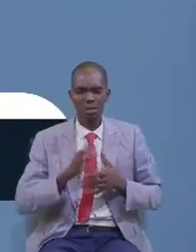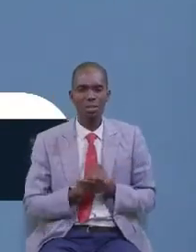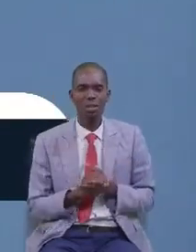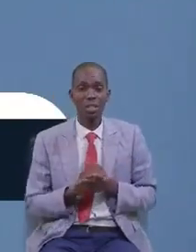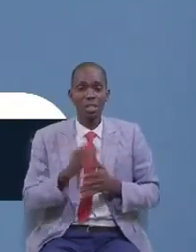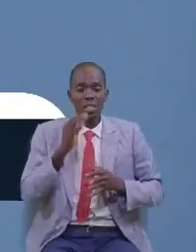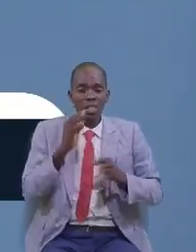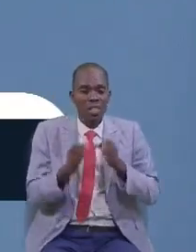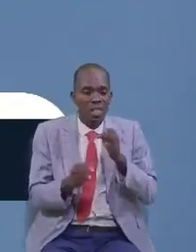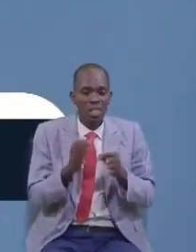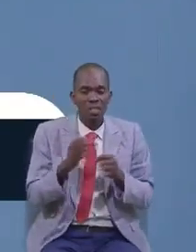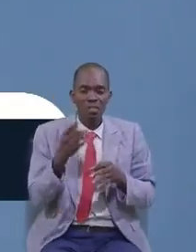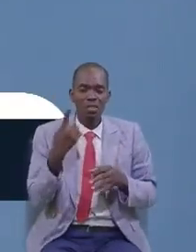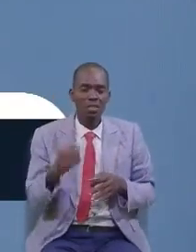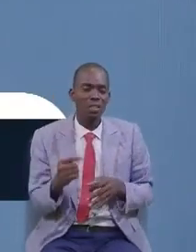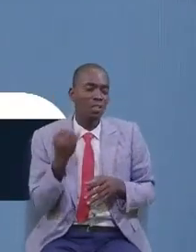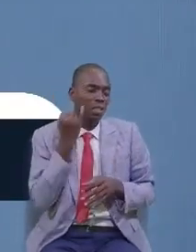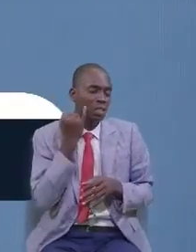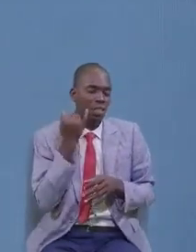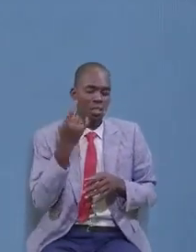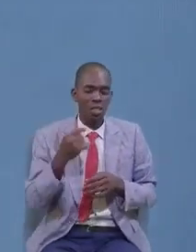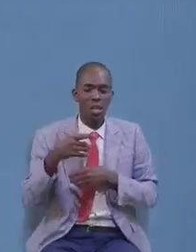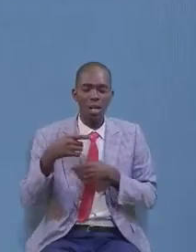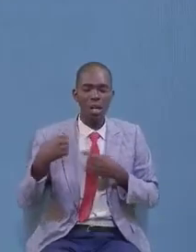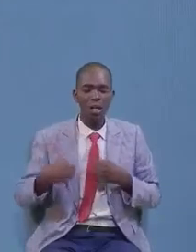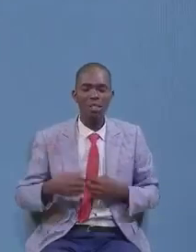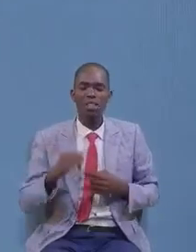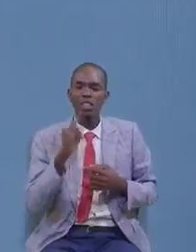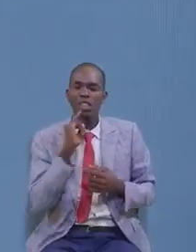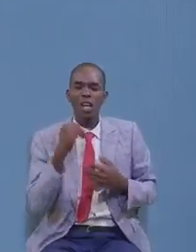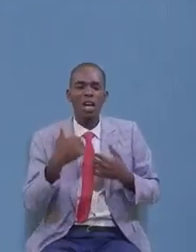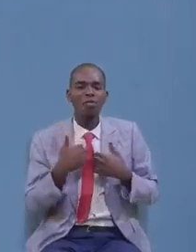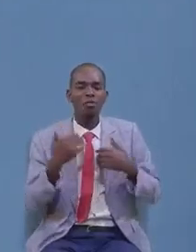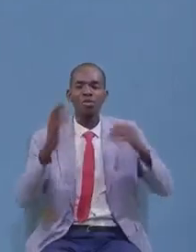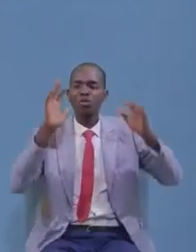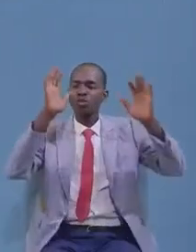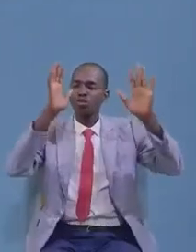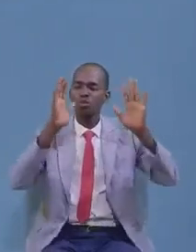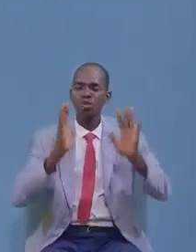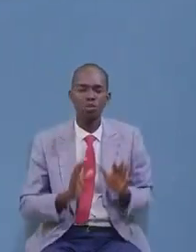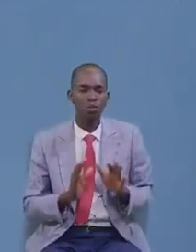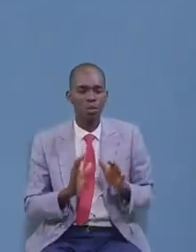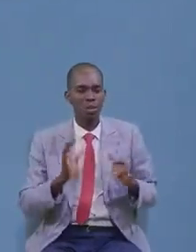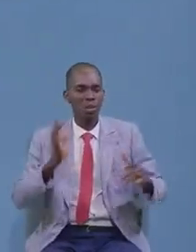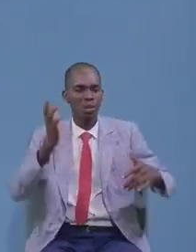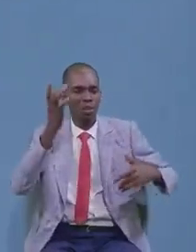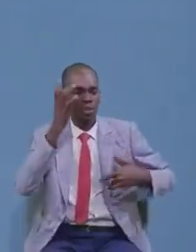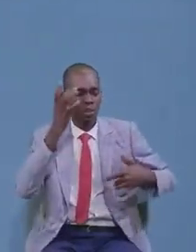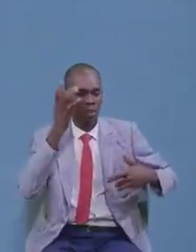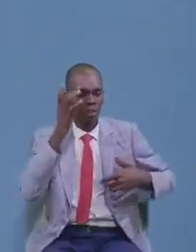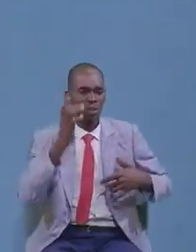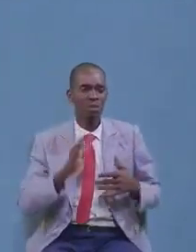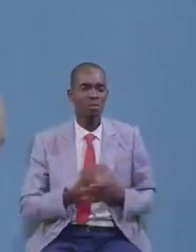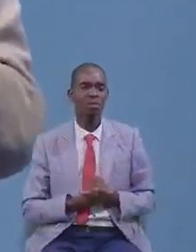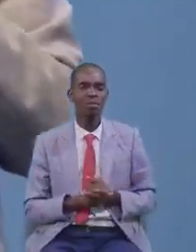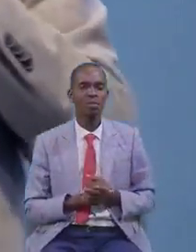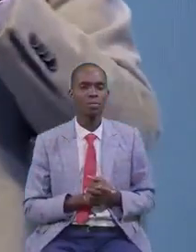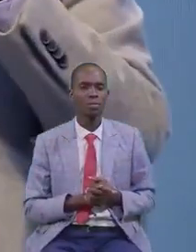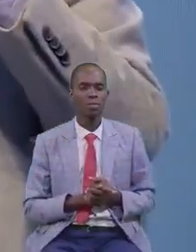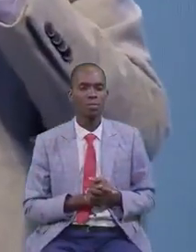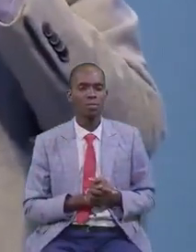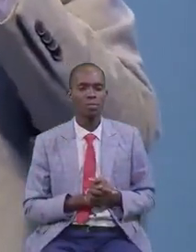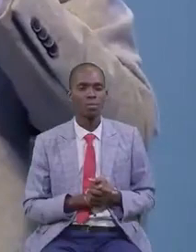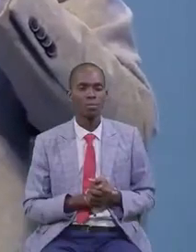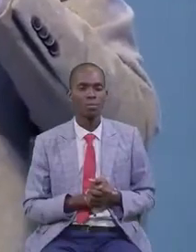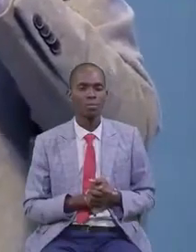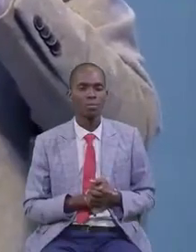the heart is having terrible terminal sickness. ఆ హృదయమే గనుక భయంకరమైన చీడ వంటి పీడ